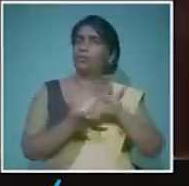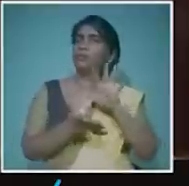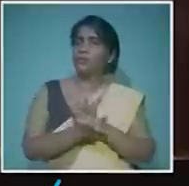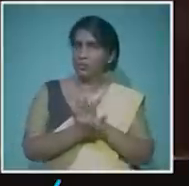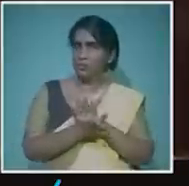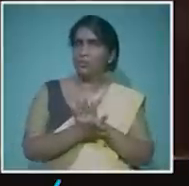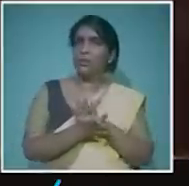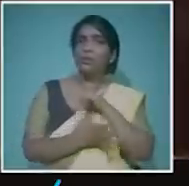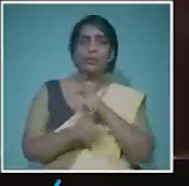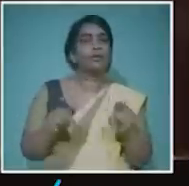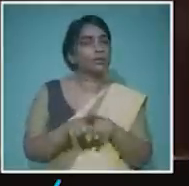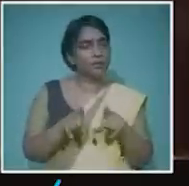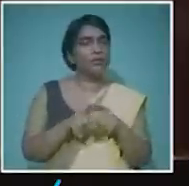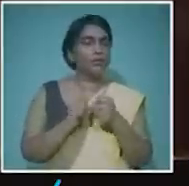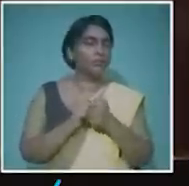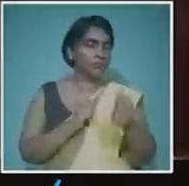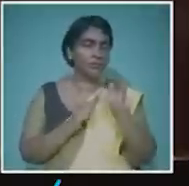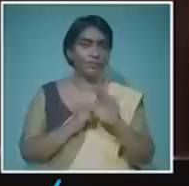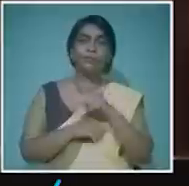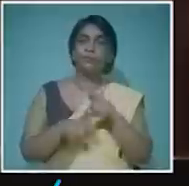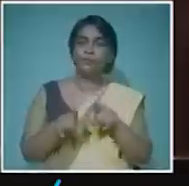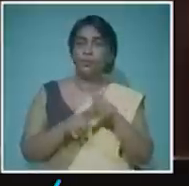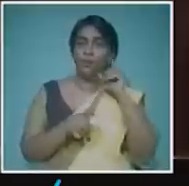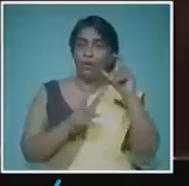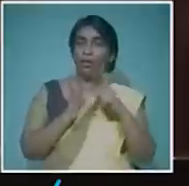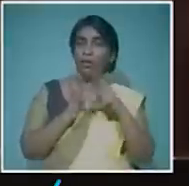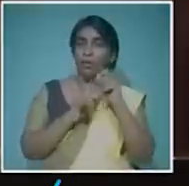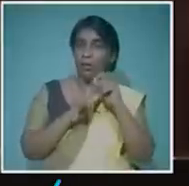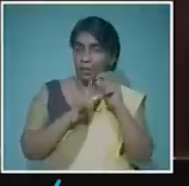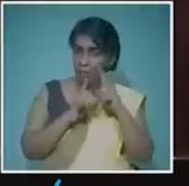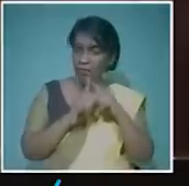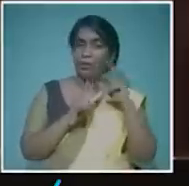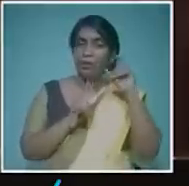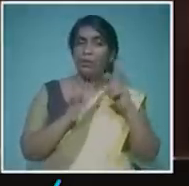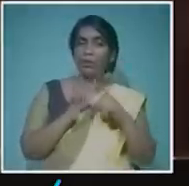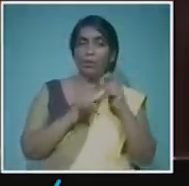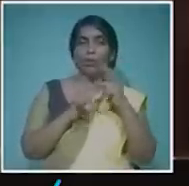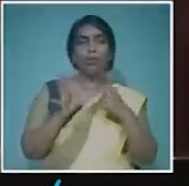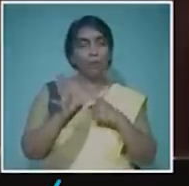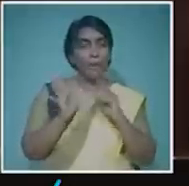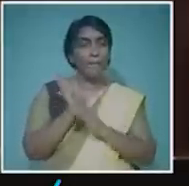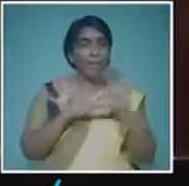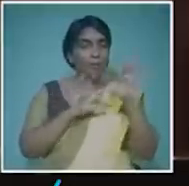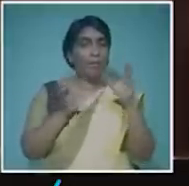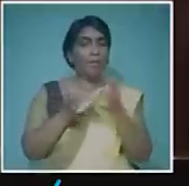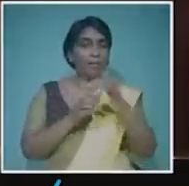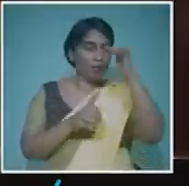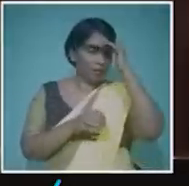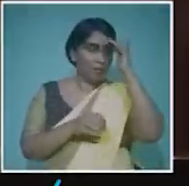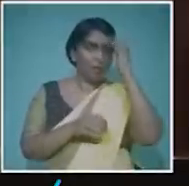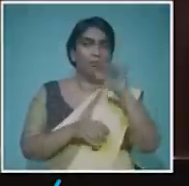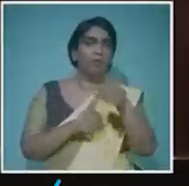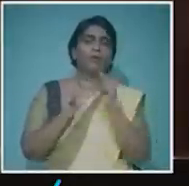එකඟතාවයකට ආවා. ඒ අනුව තමයි ඒ කටයුතු තීරණය කරේ. ඒ වගේම කෝප්පා කමිටු වලටත් සමාජිකයන් පත් කිරීම ඒ පක්ෂ නායකයන් විසින් සිදු කරන